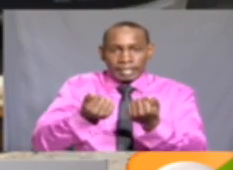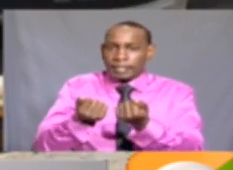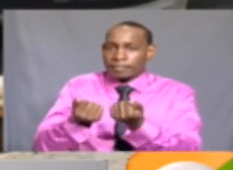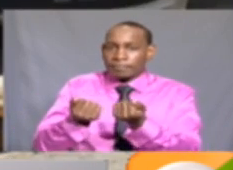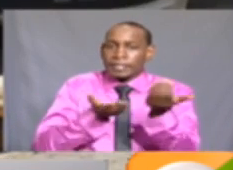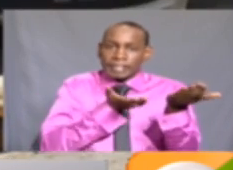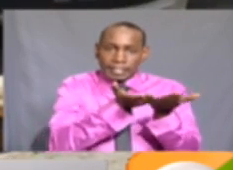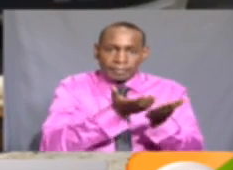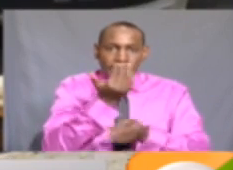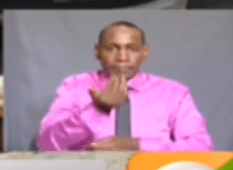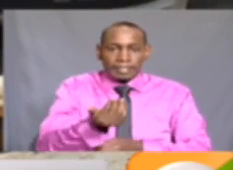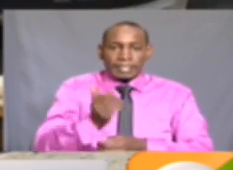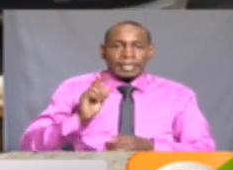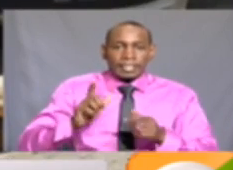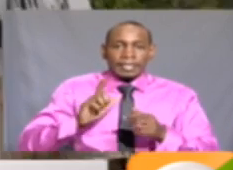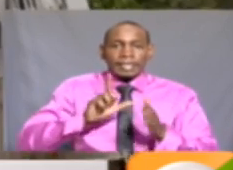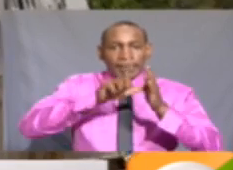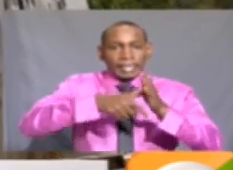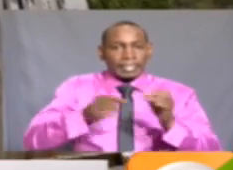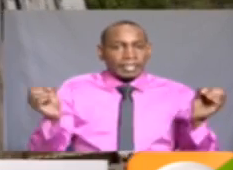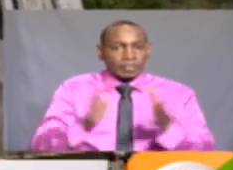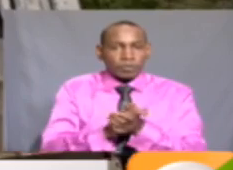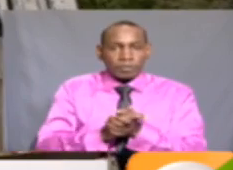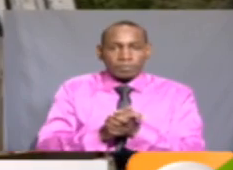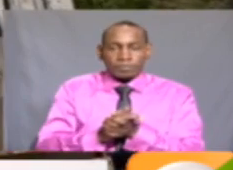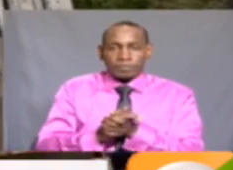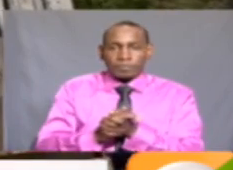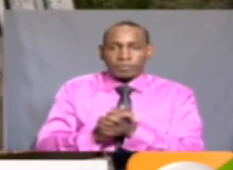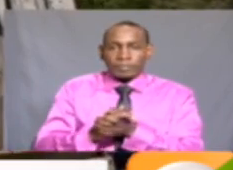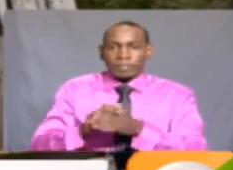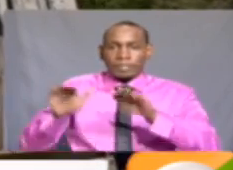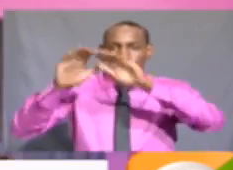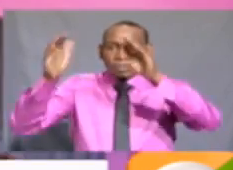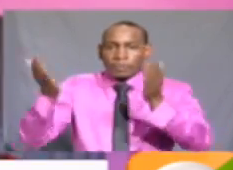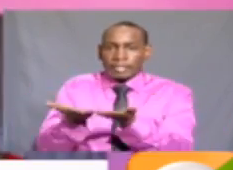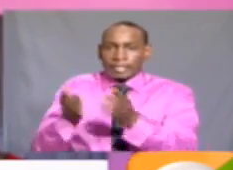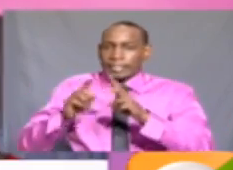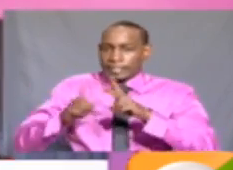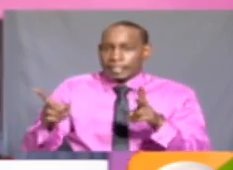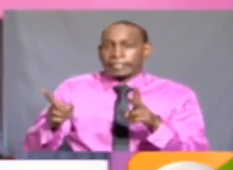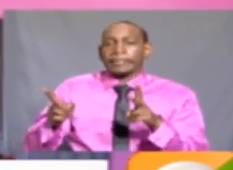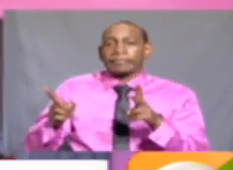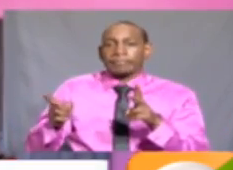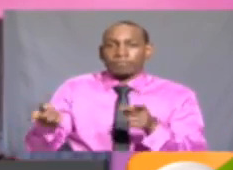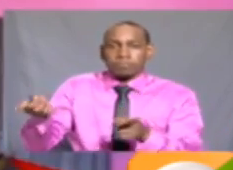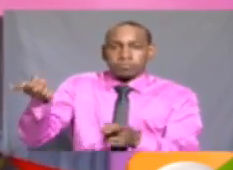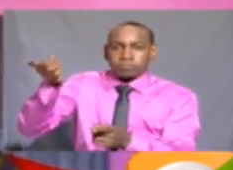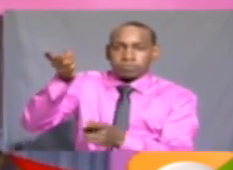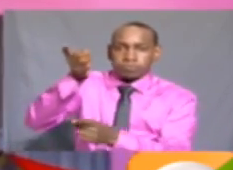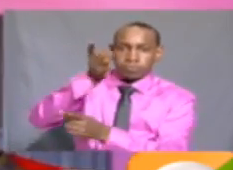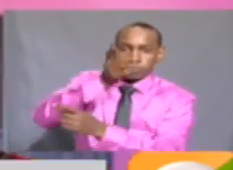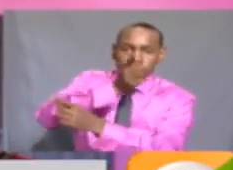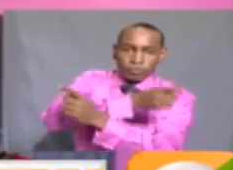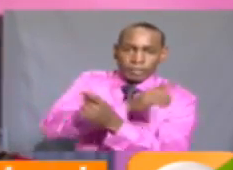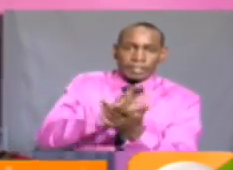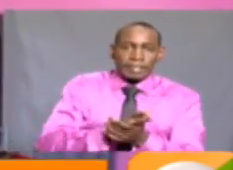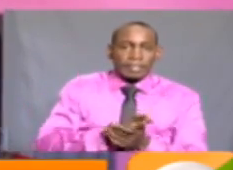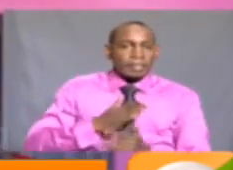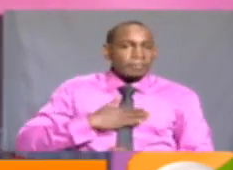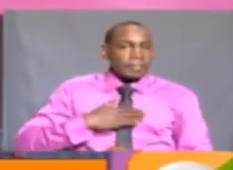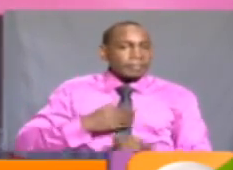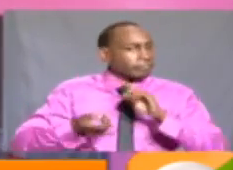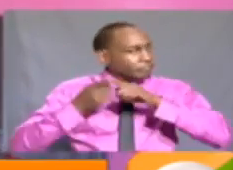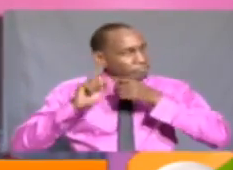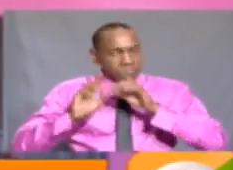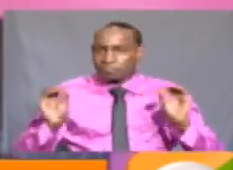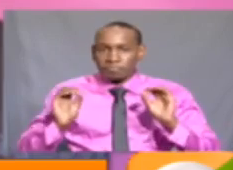kumhudumia mwanawe, na ghafla mkono container imeanza kutip, imeanza kuanguka. Mimi sikufikiria, nilichukua